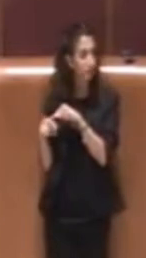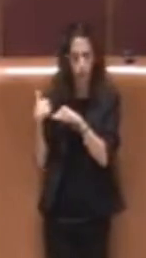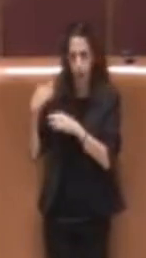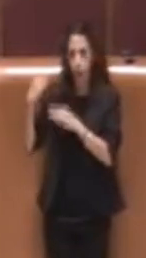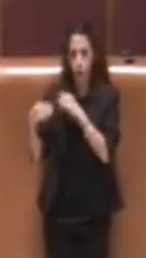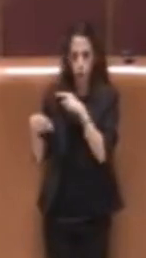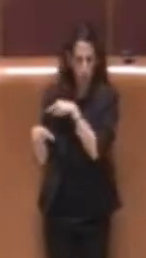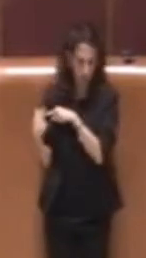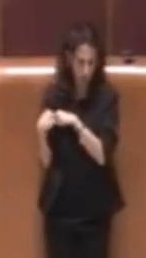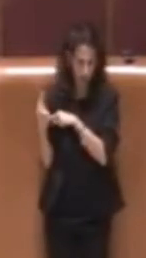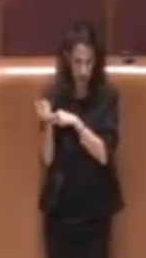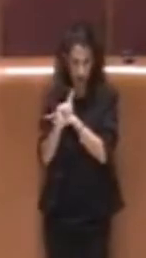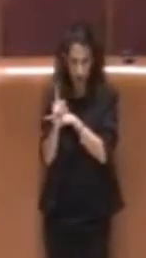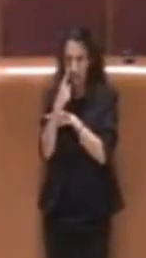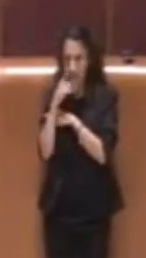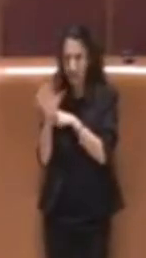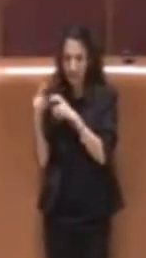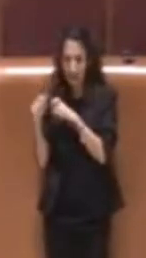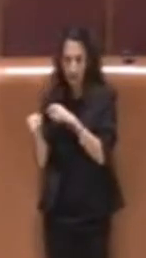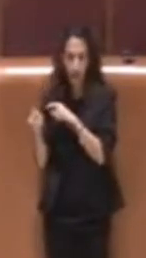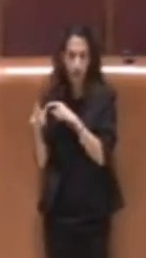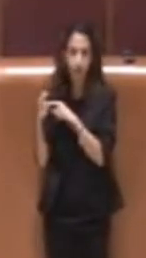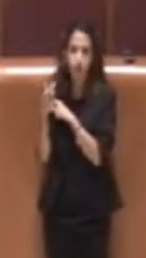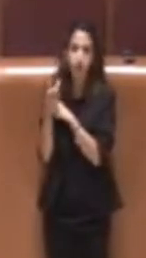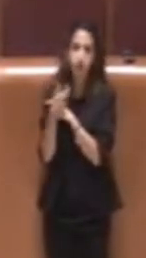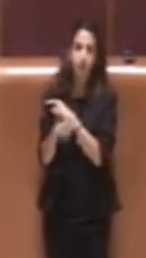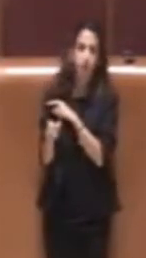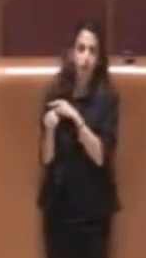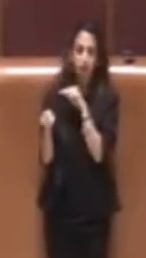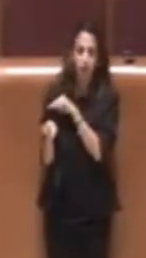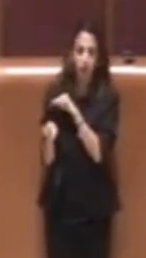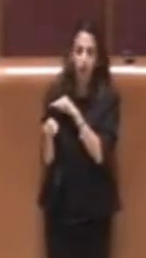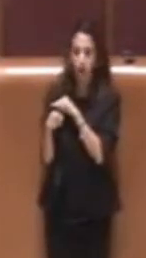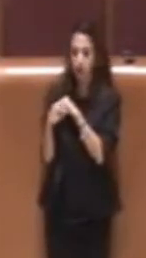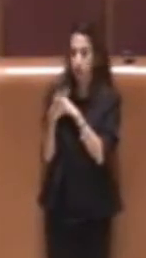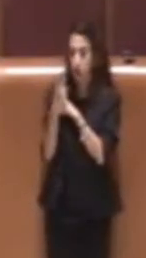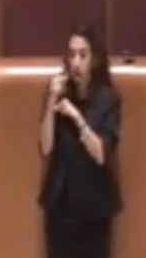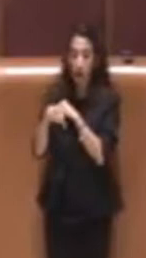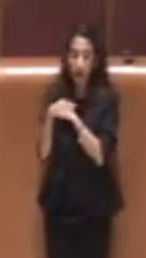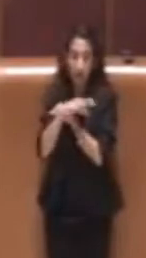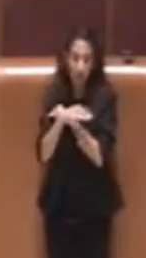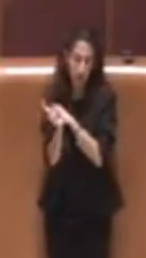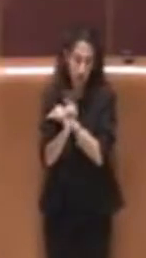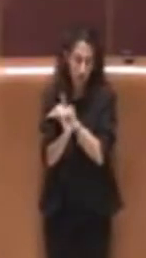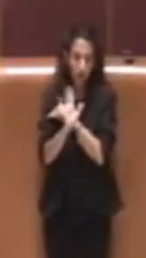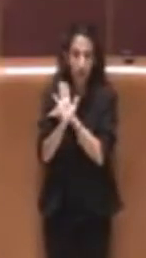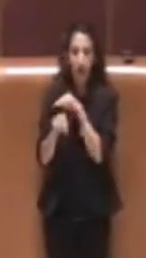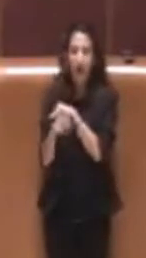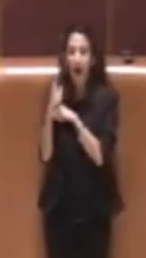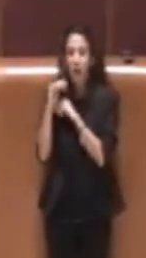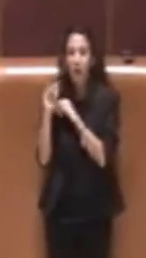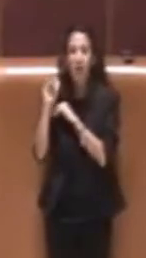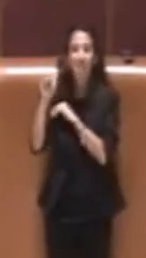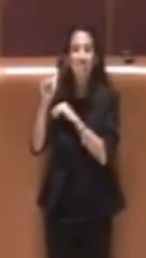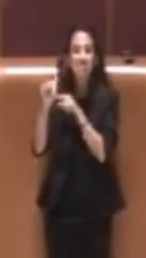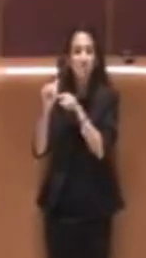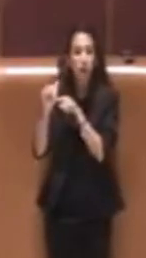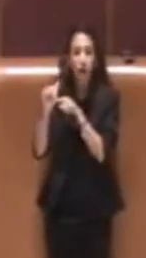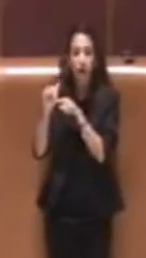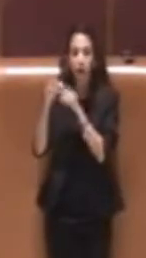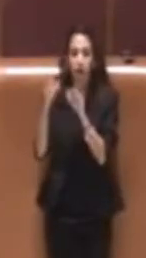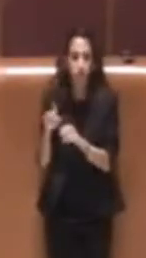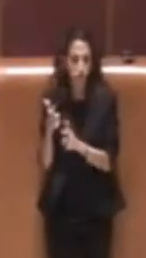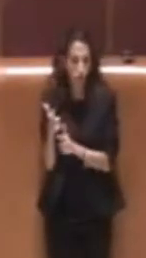giudicare quel tipo di sviluppo, perché non è interessante in questo momento, però sono delle previsioni che non si sono